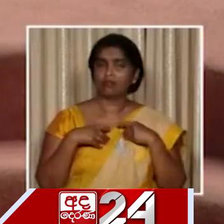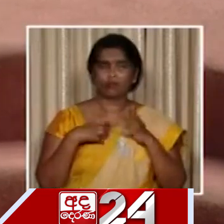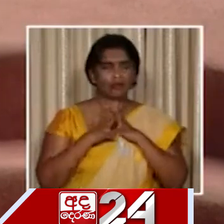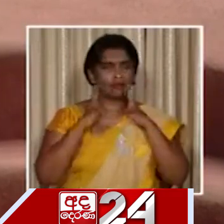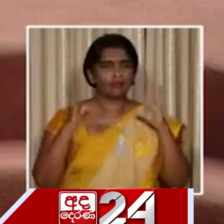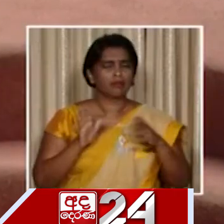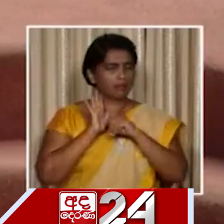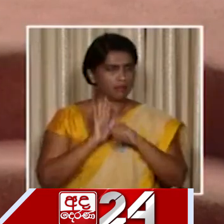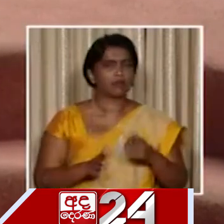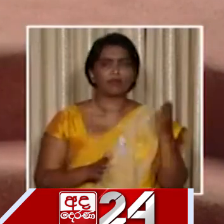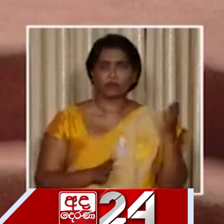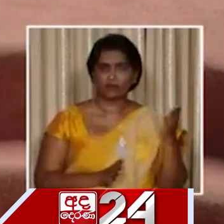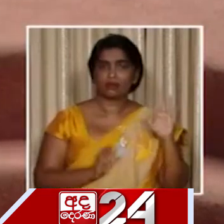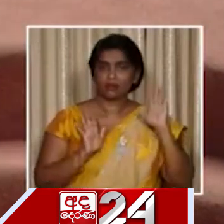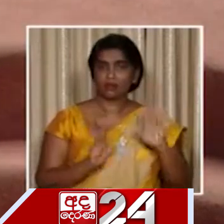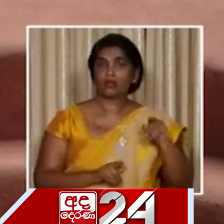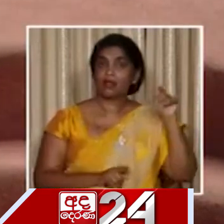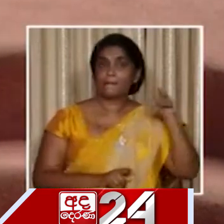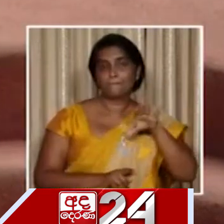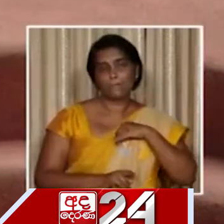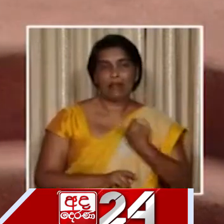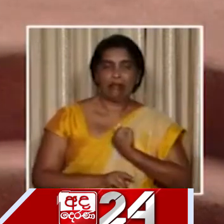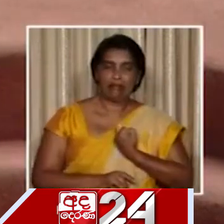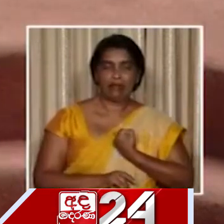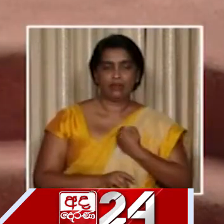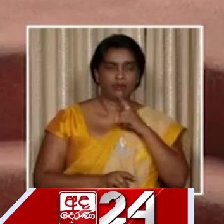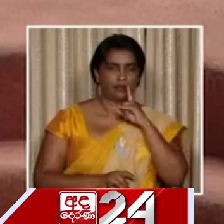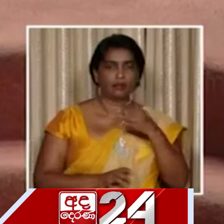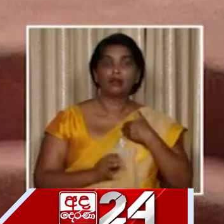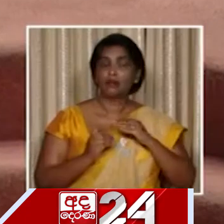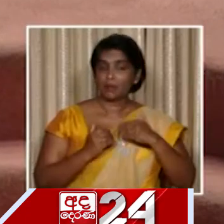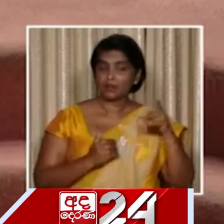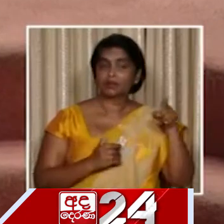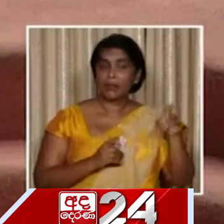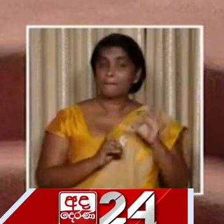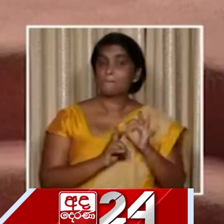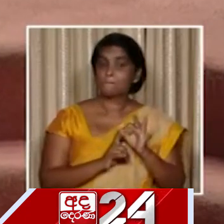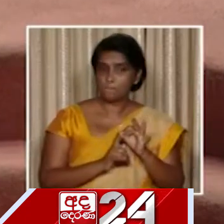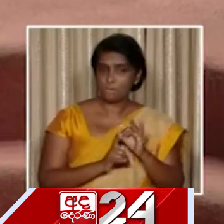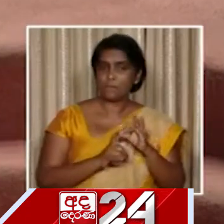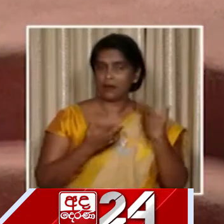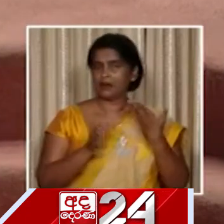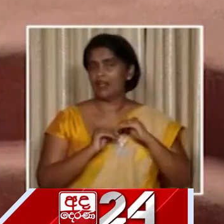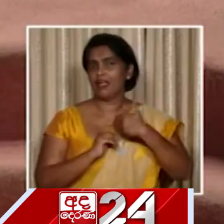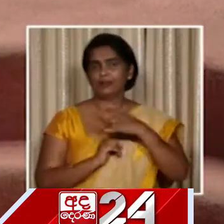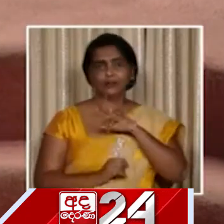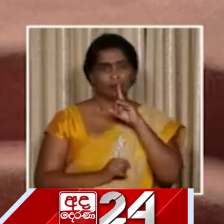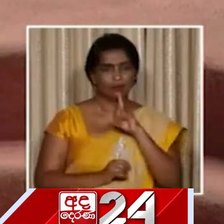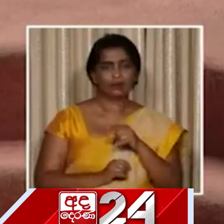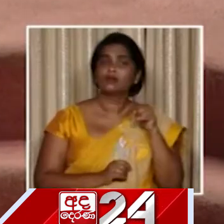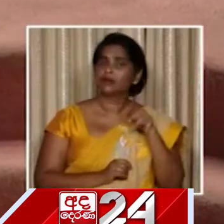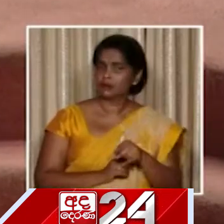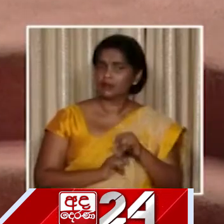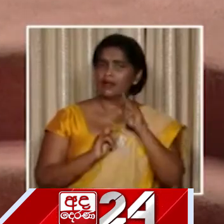අසාමාන්‍ය අසාධාරණයක් වුණා. හැබැයි අතෙන්දි පිළිගන්න වැරද්දක් වුණා කියලා. මං ඊට පස්සේ ඒ අයගෙන් පෞද්ගලිකව එළියට ඇවිල්ලා ඇහුවා මේ